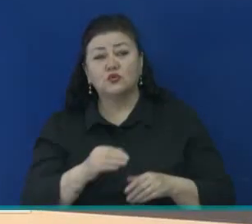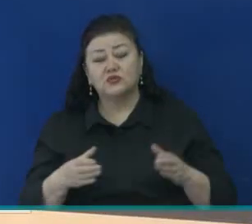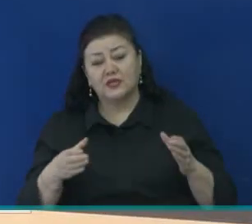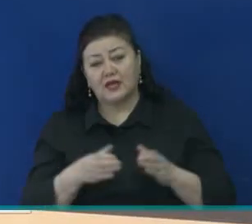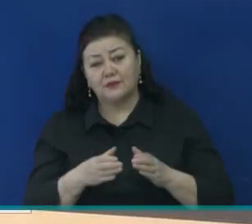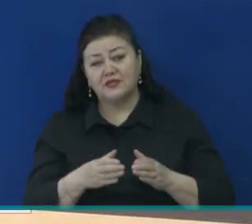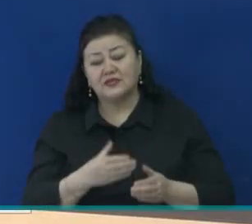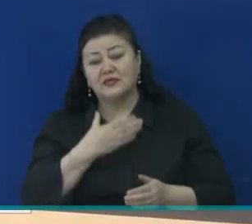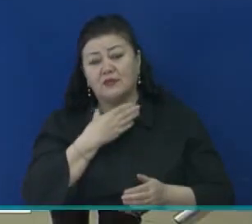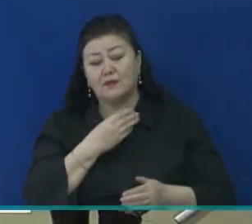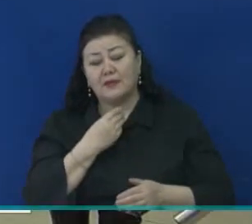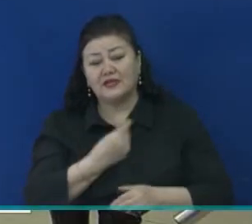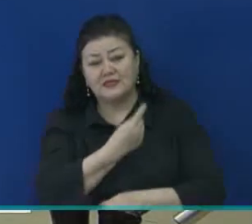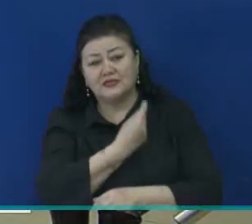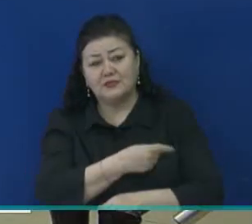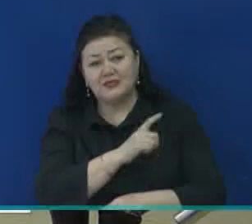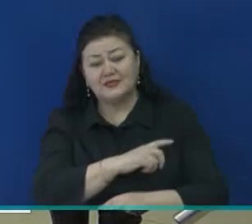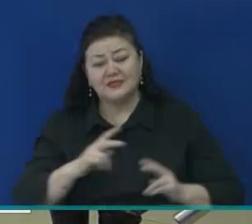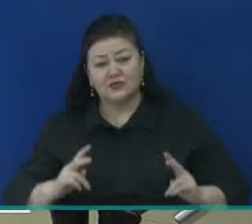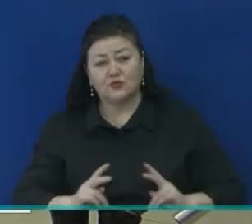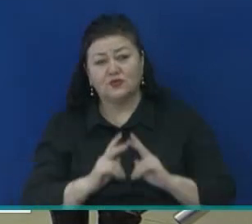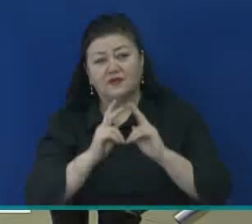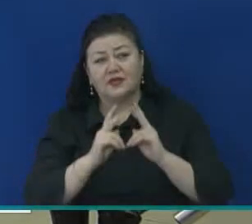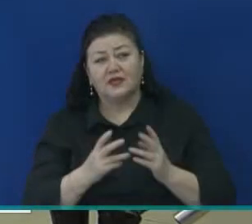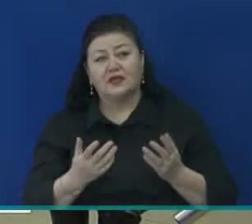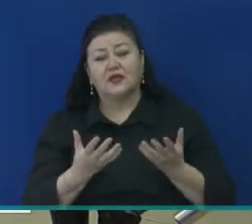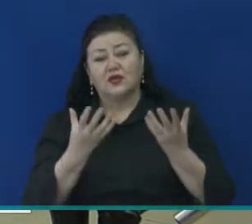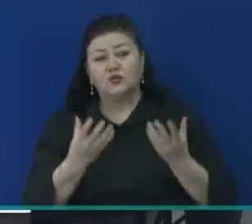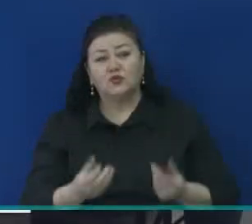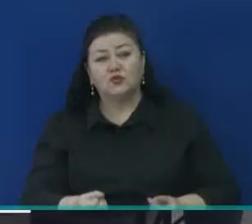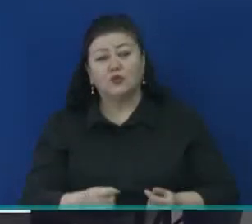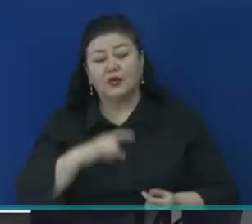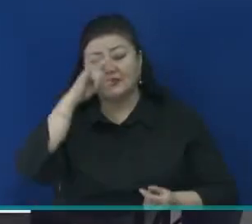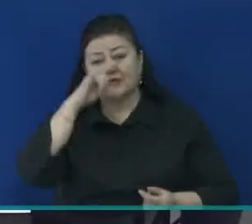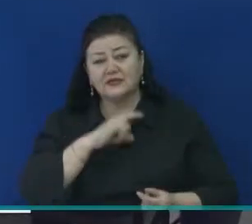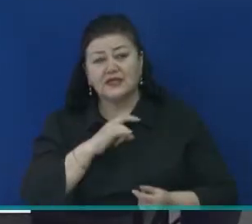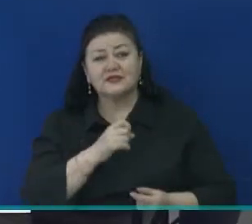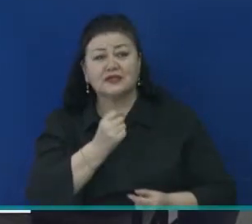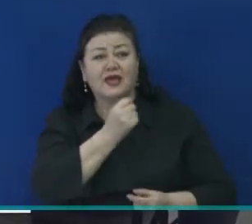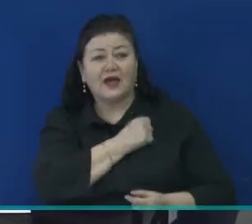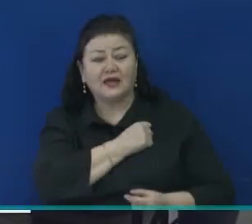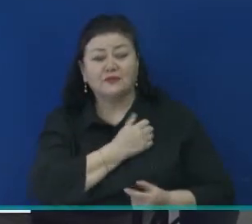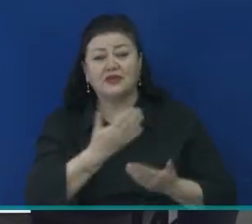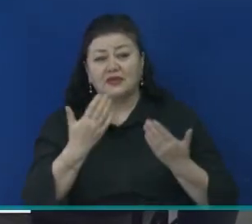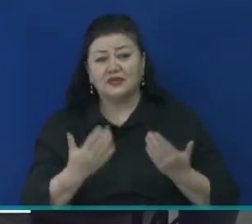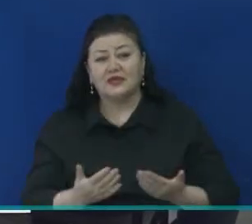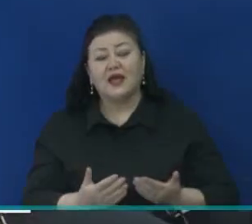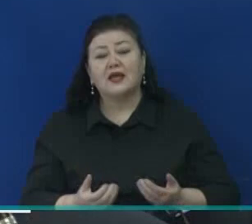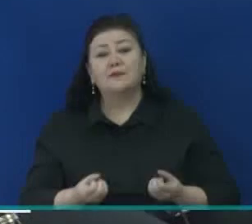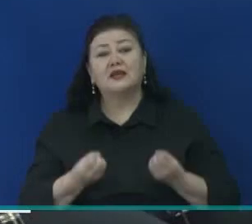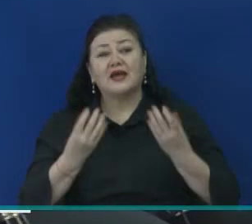Семей медицина университетінде жеңіс күніне және Қазақстан Республикасы қарулы күштерінің құрылған күніне арналған ұмытылмас ұлы жеңіс салтанатты жиын